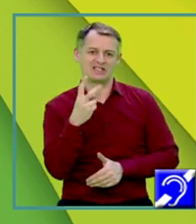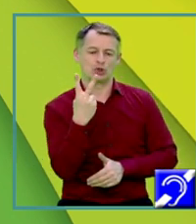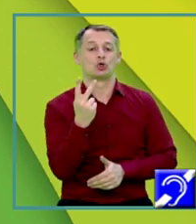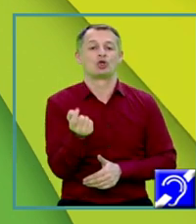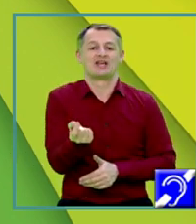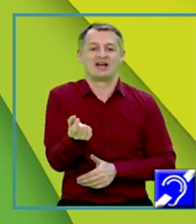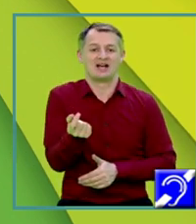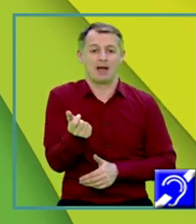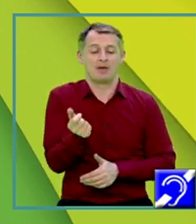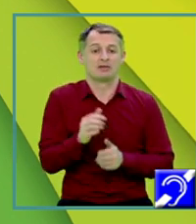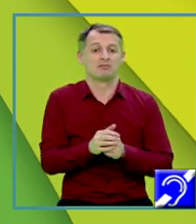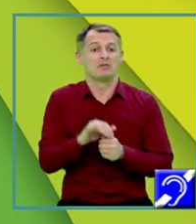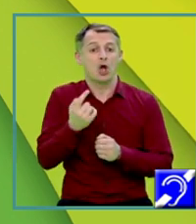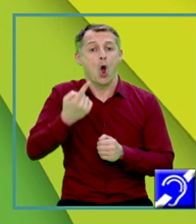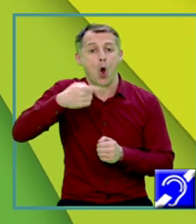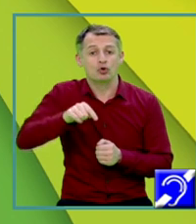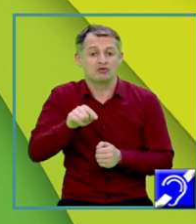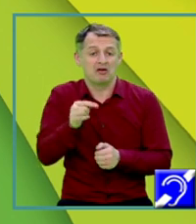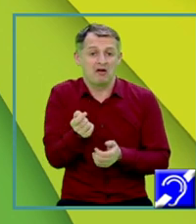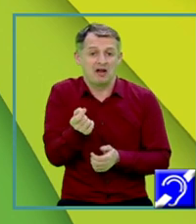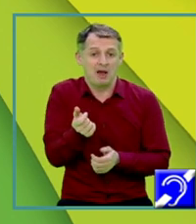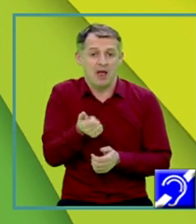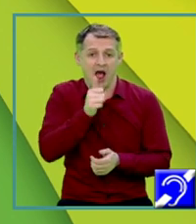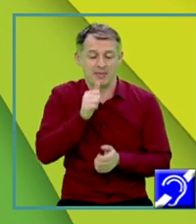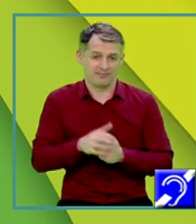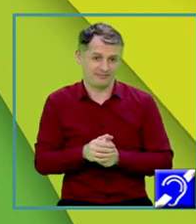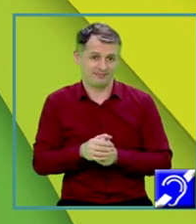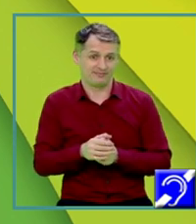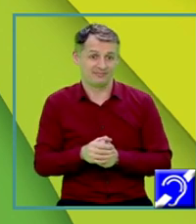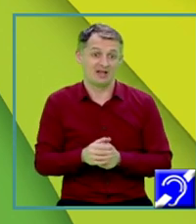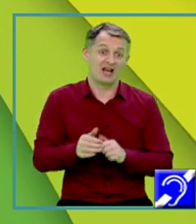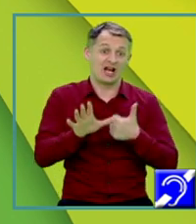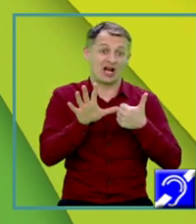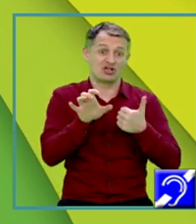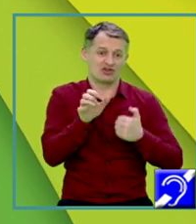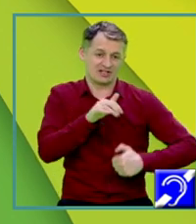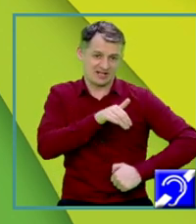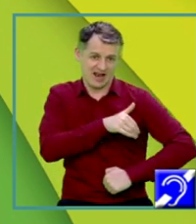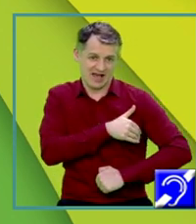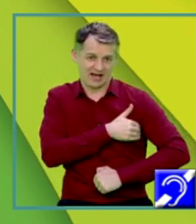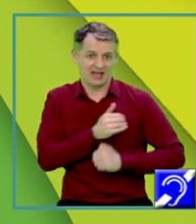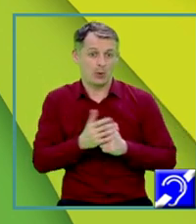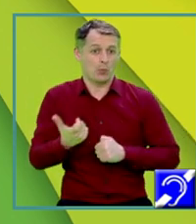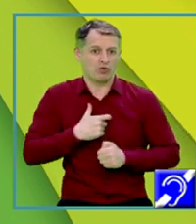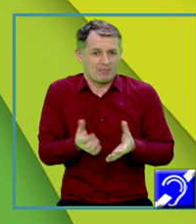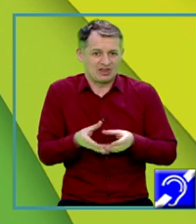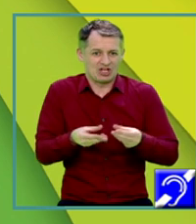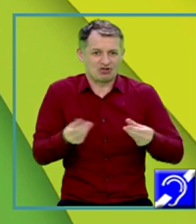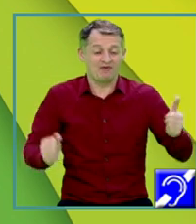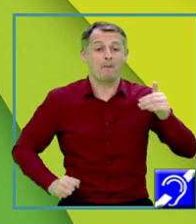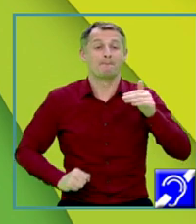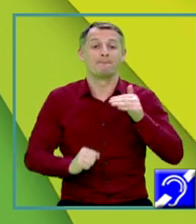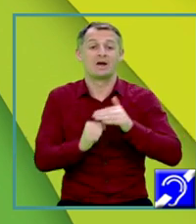de azotat de potasiu în 100 grame de apă, pe când la 60 de grade Celsius putem dizolva